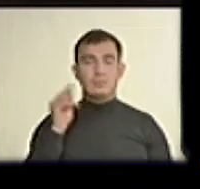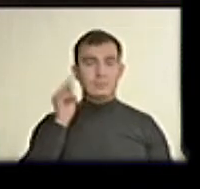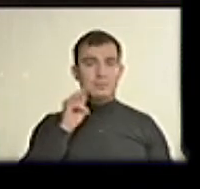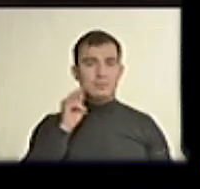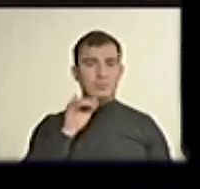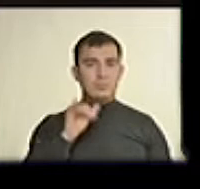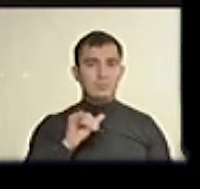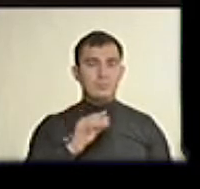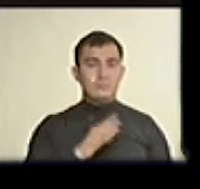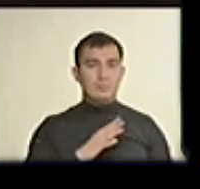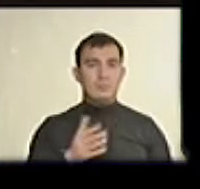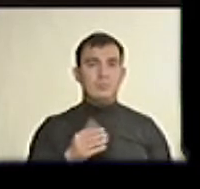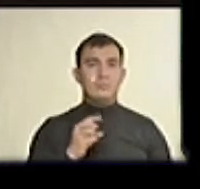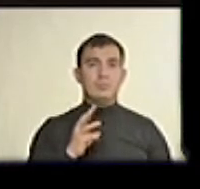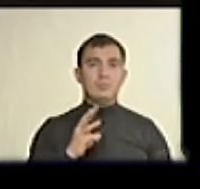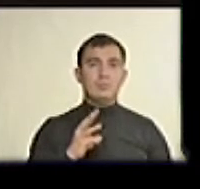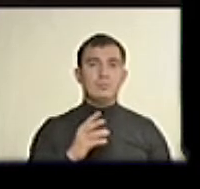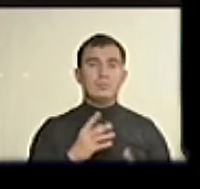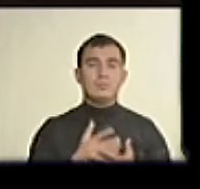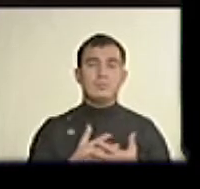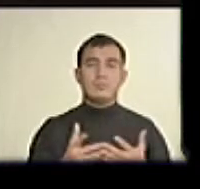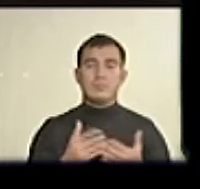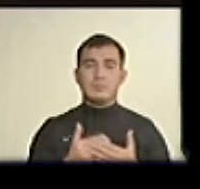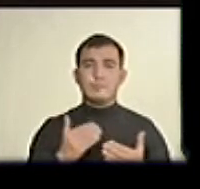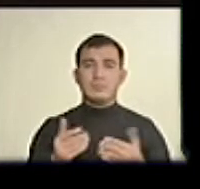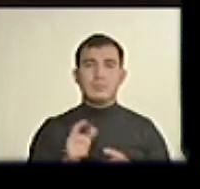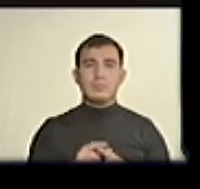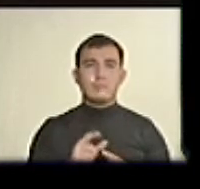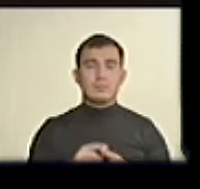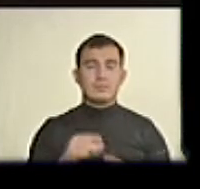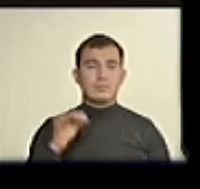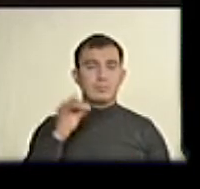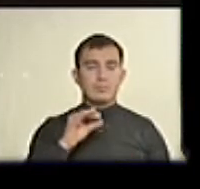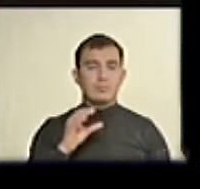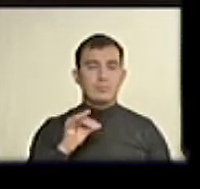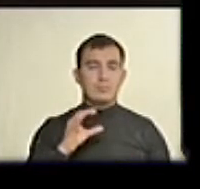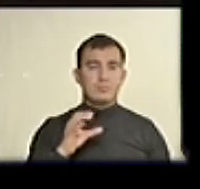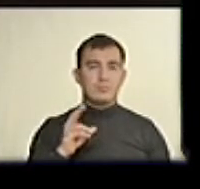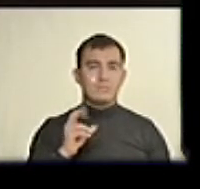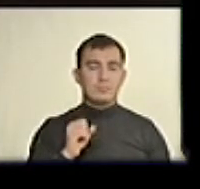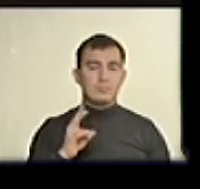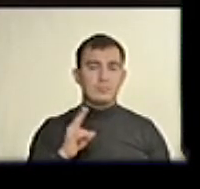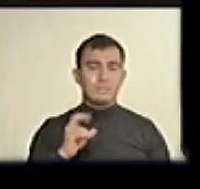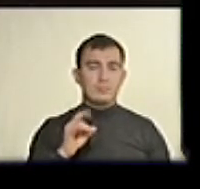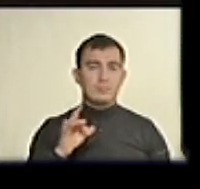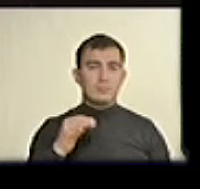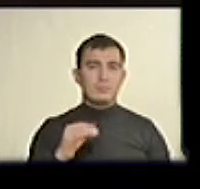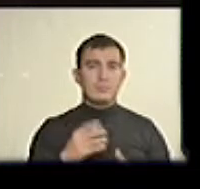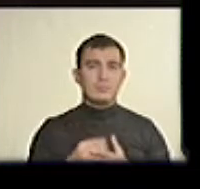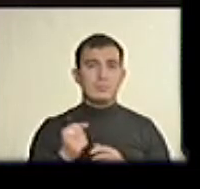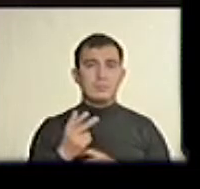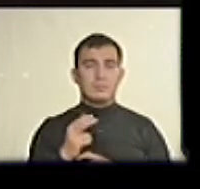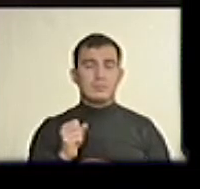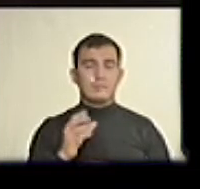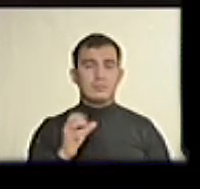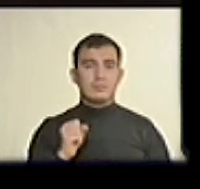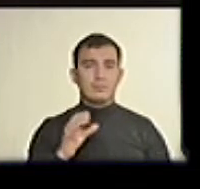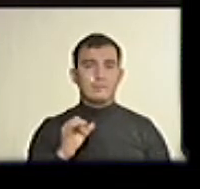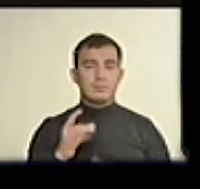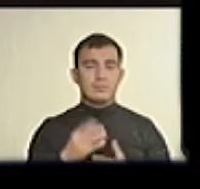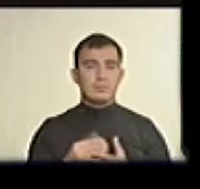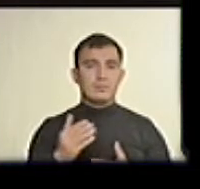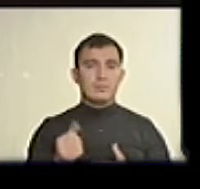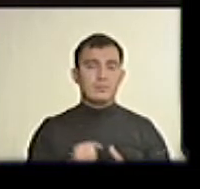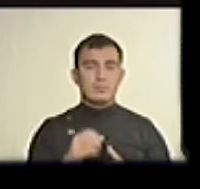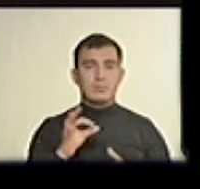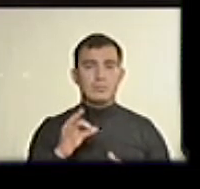yerda muallifi noma'lum bo'lgan Tarix Iskandariy hamda 13-asrda yashagan o'sha Aloviddin